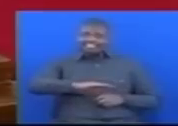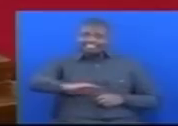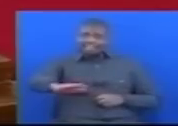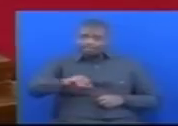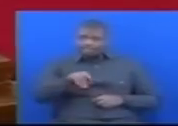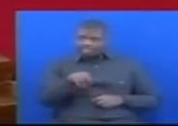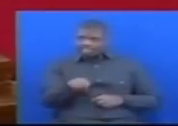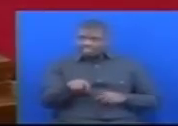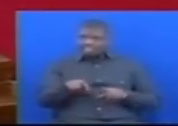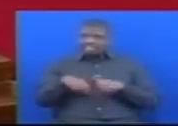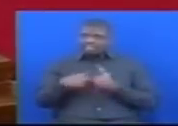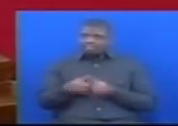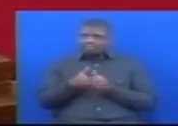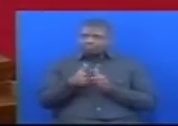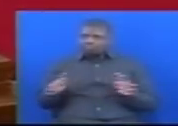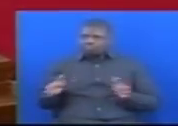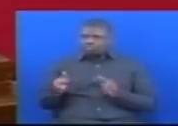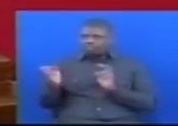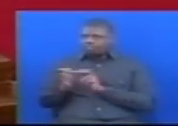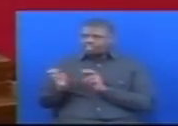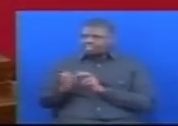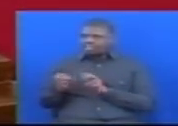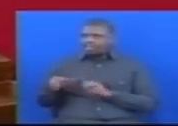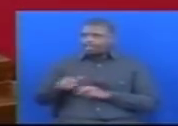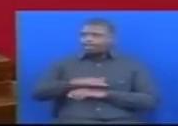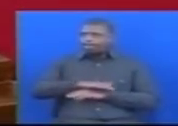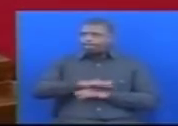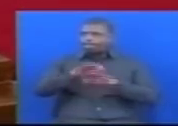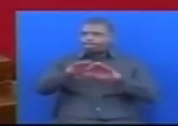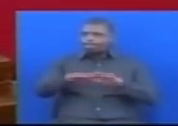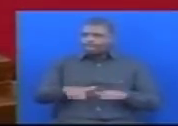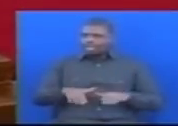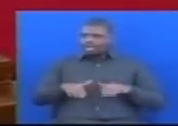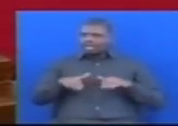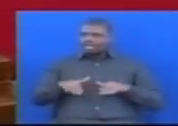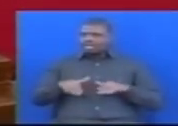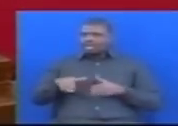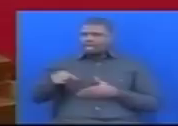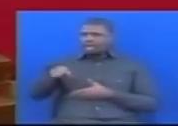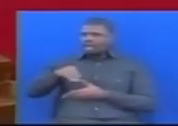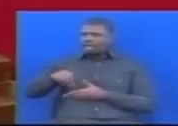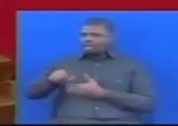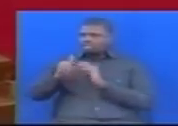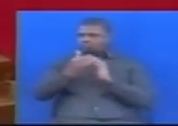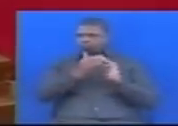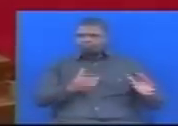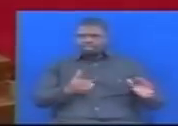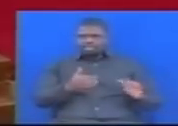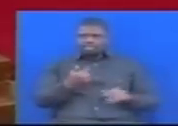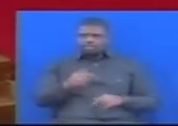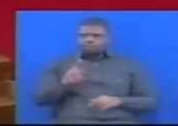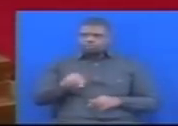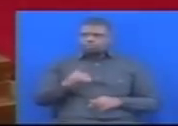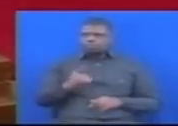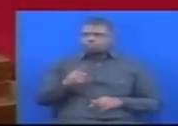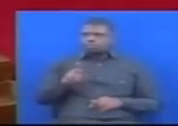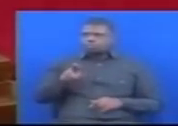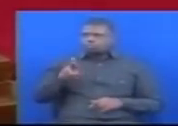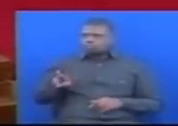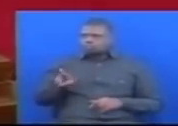mwaka 2016 katika baraza la ardhi na nyumba la wilaya ya Tunduru. Shauri hili lilikuwa kati